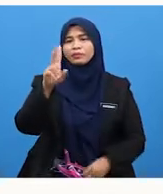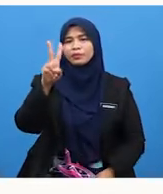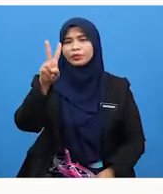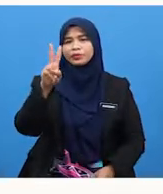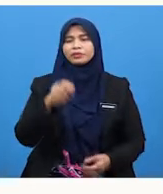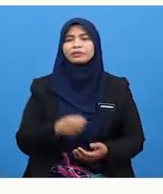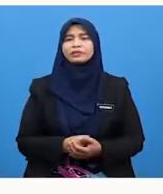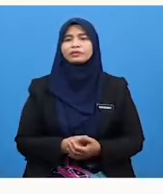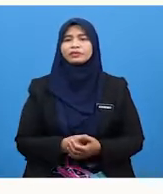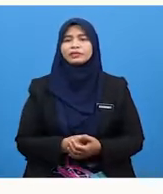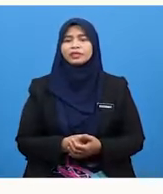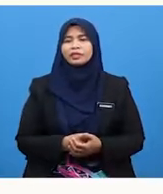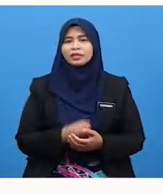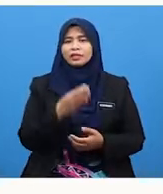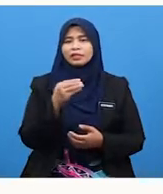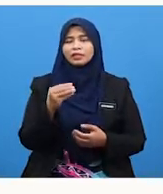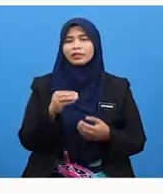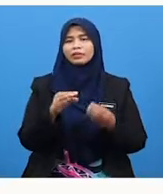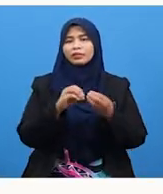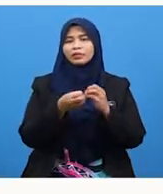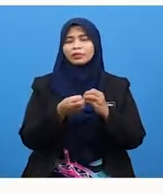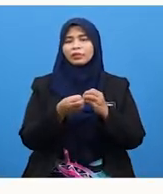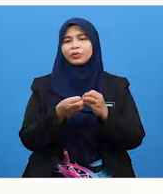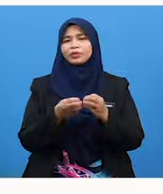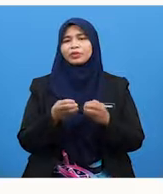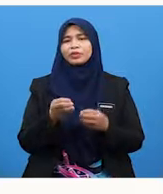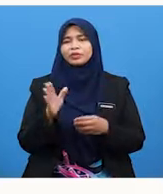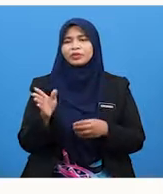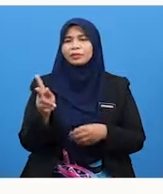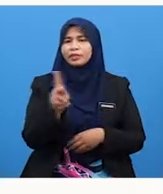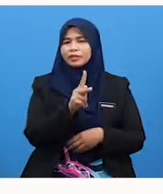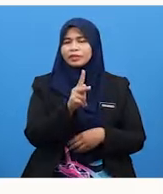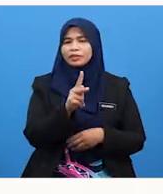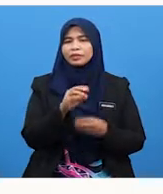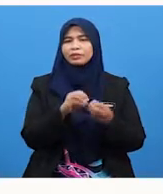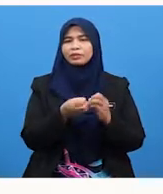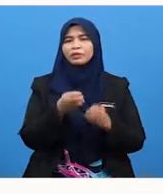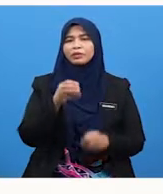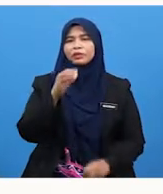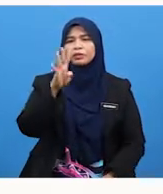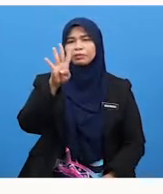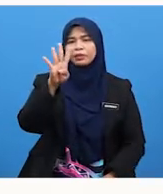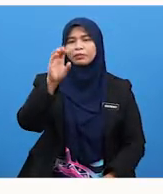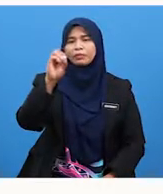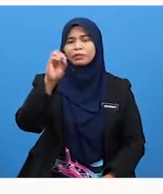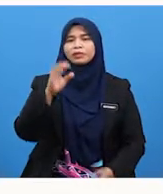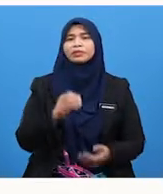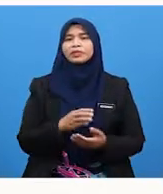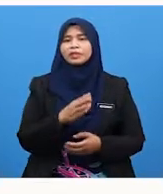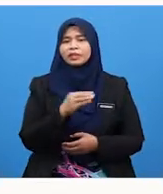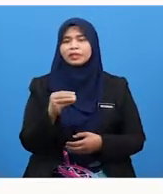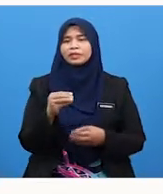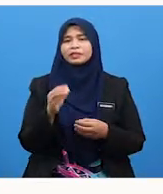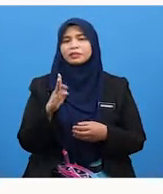42. Manakala nombor yang berada di sebelah kiri bernombor 40 dan